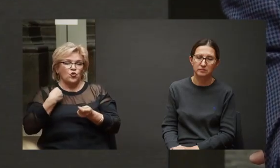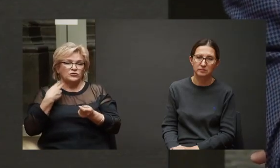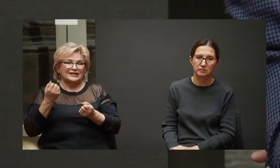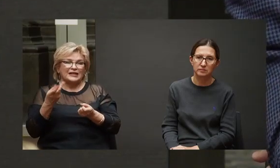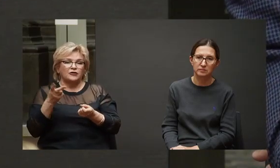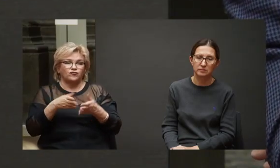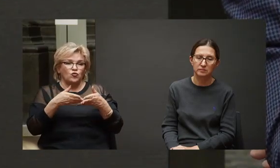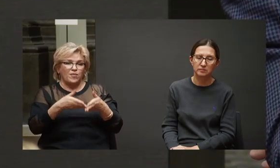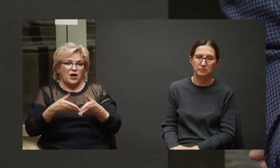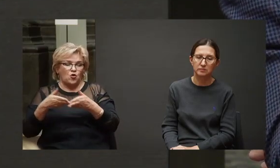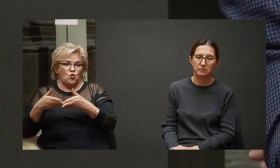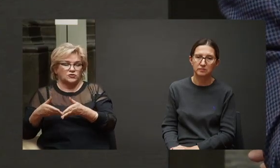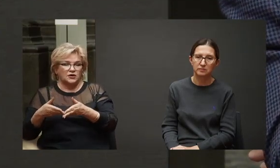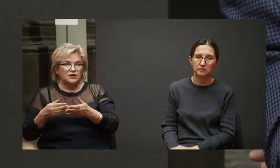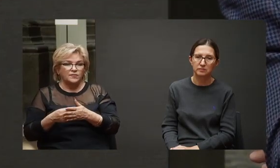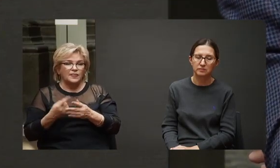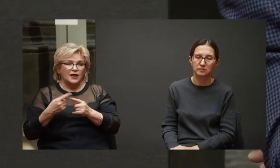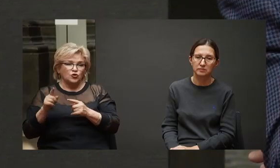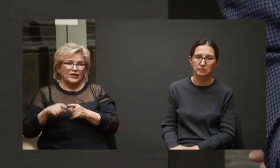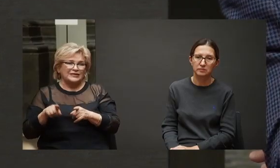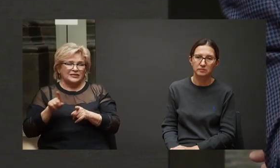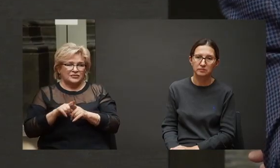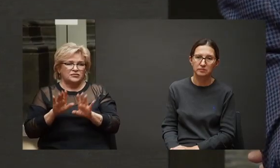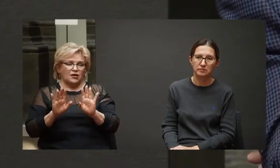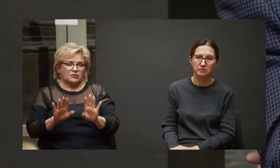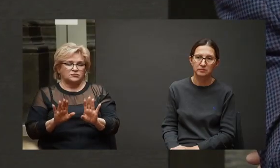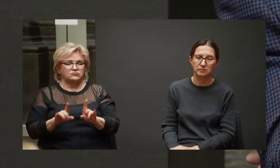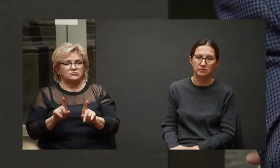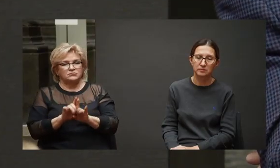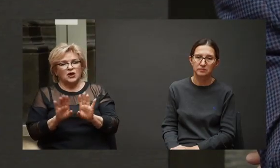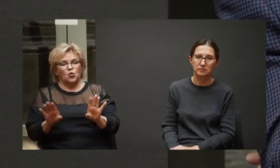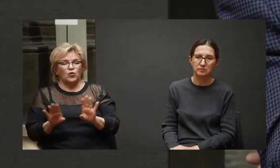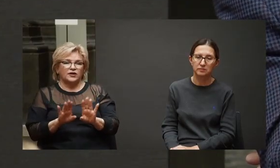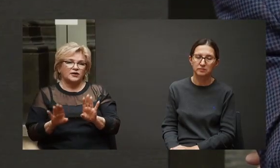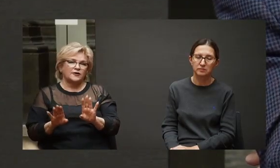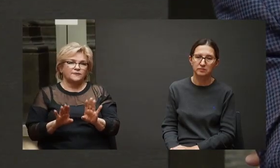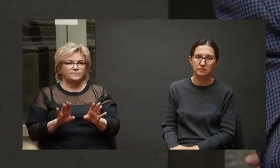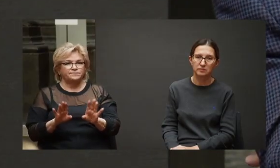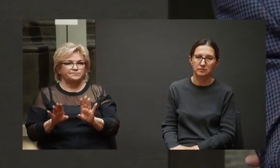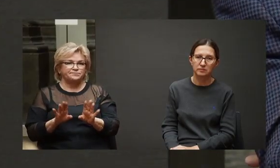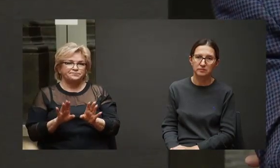пароходах. Но это так, знаете, это такой